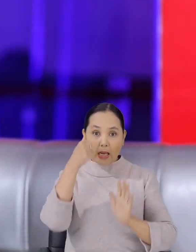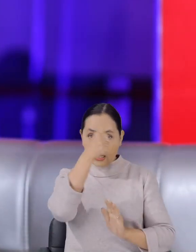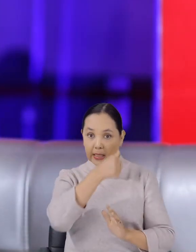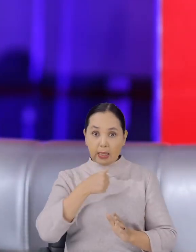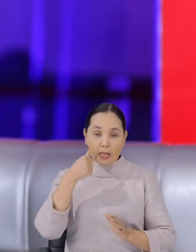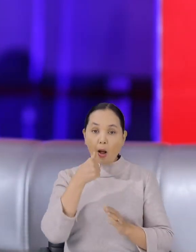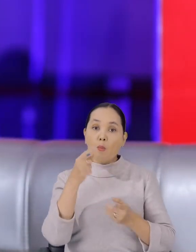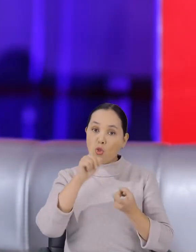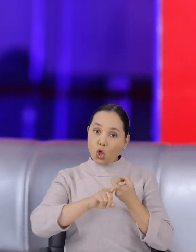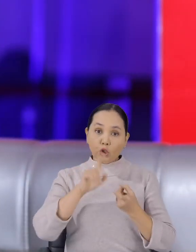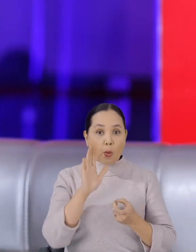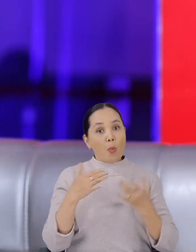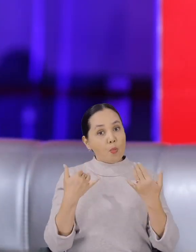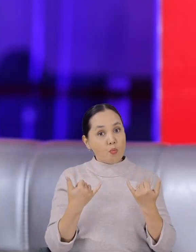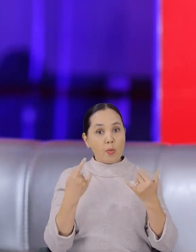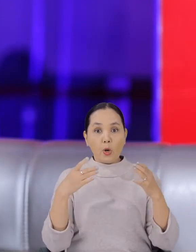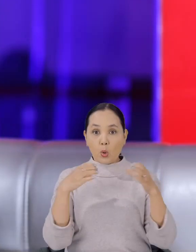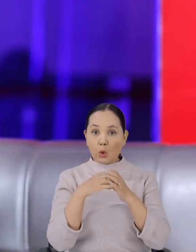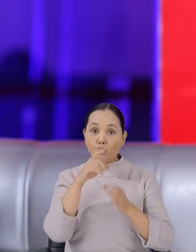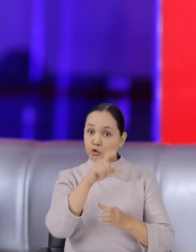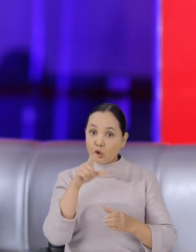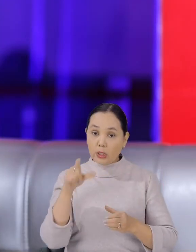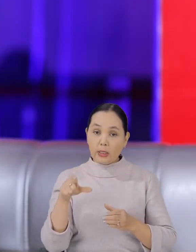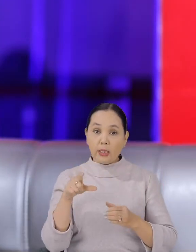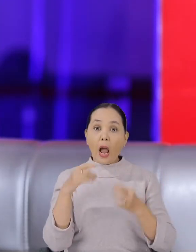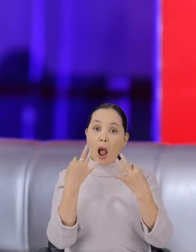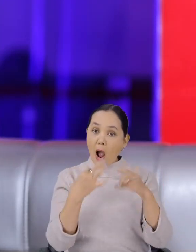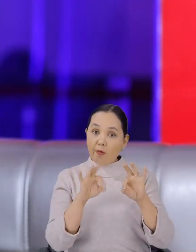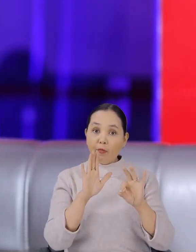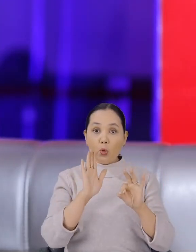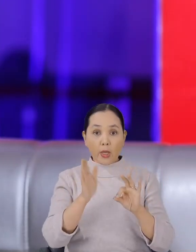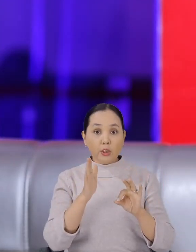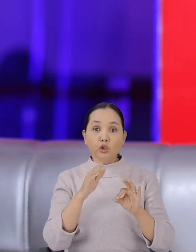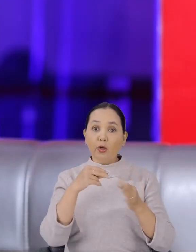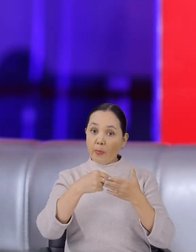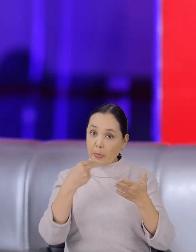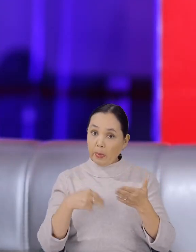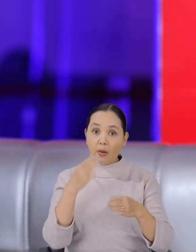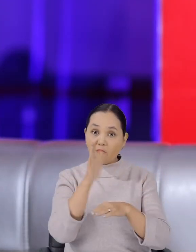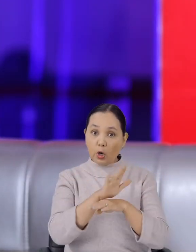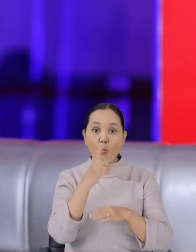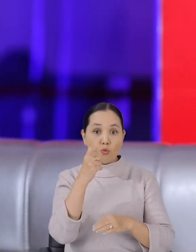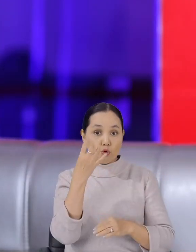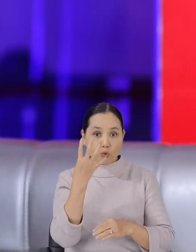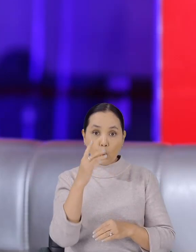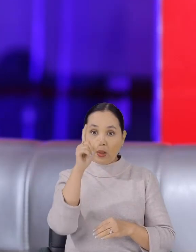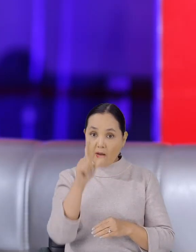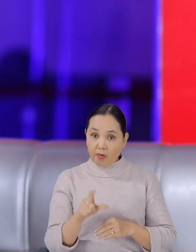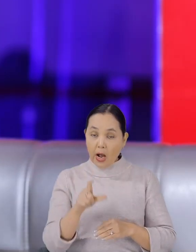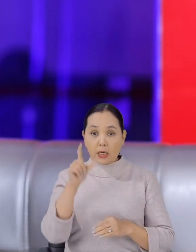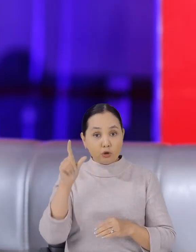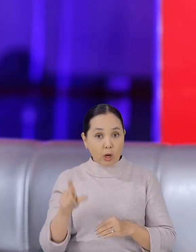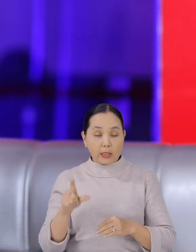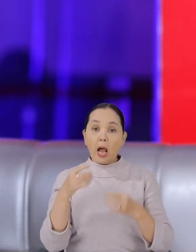yilligi munosabati bilan bugun bir guruh shaxslarni afv etish to'g'risidagi farmonni imzoladi. Unga ko'ra 104 nafar